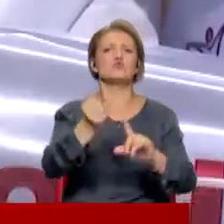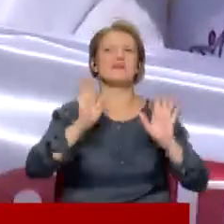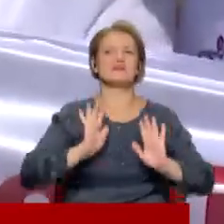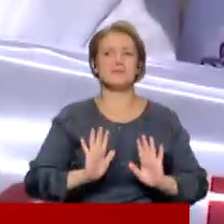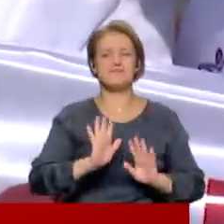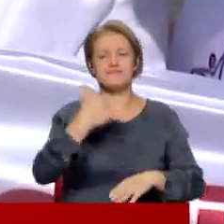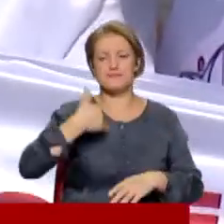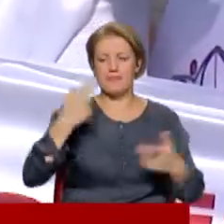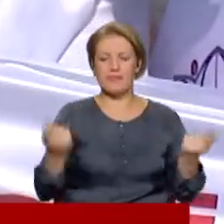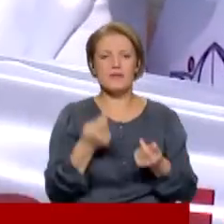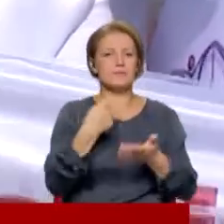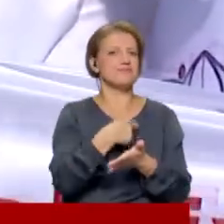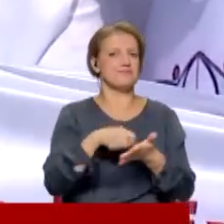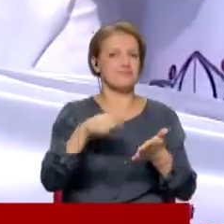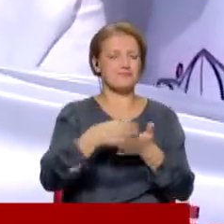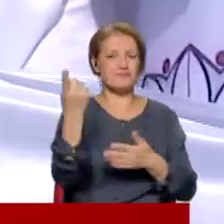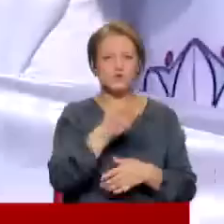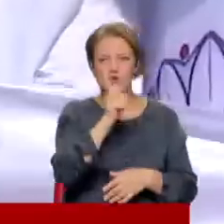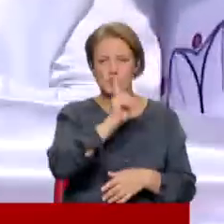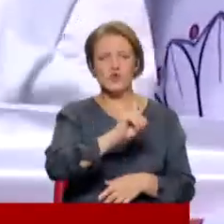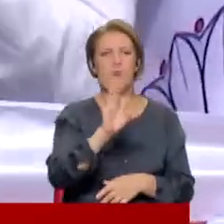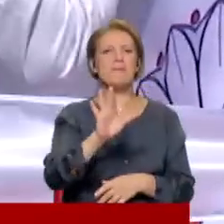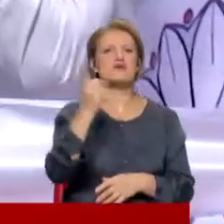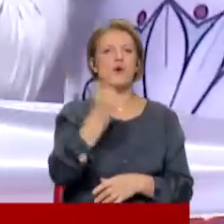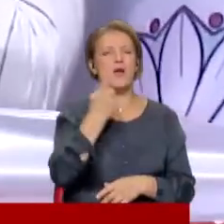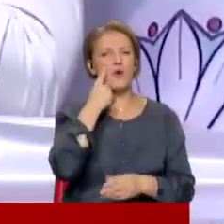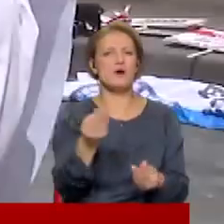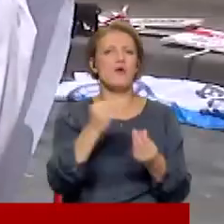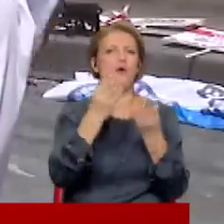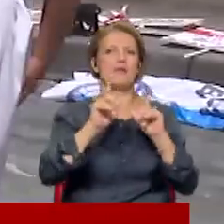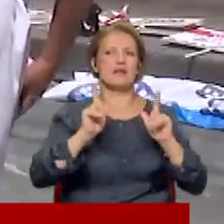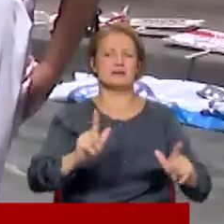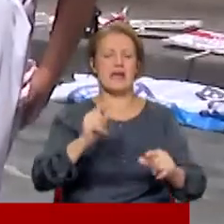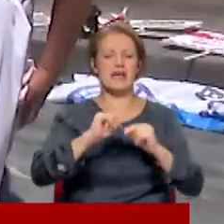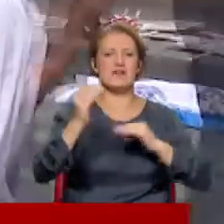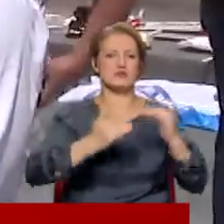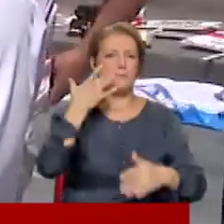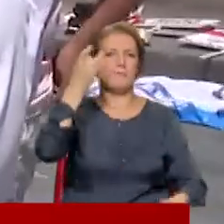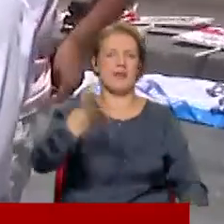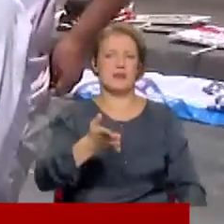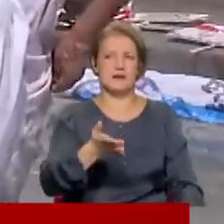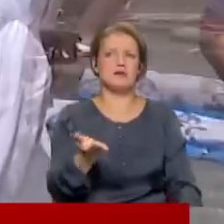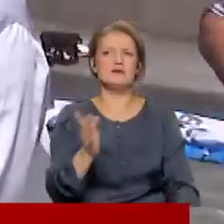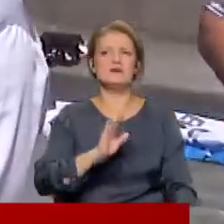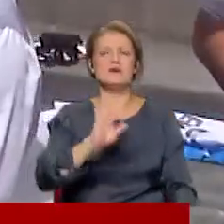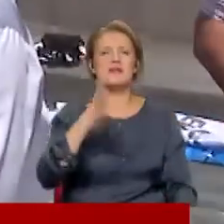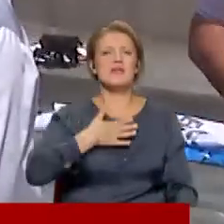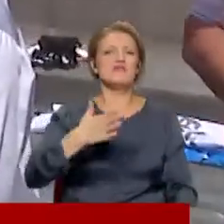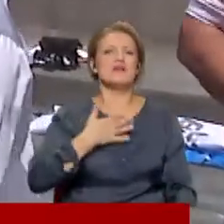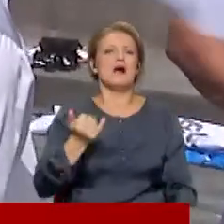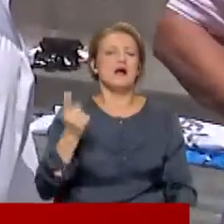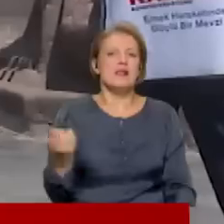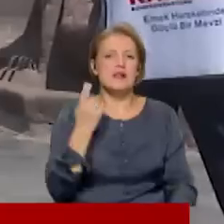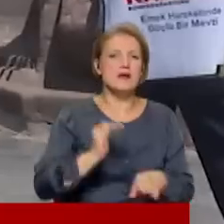Kamu çalışanlarının maaşlarında %15 oranında artırılmalıdır. Enflasyon ortada. Tsunami gibi. Nefes